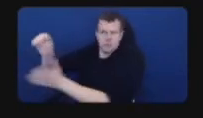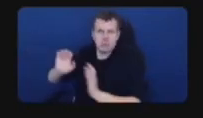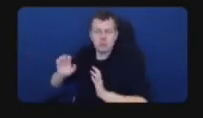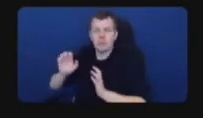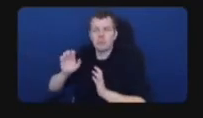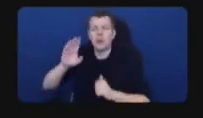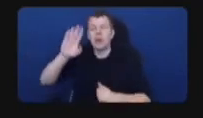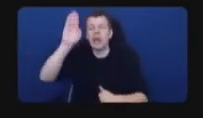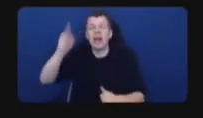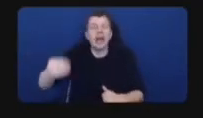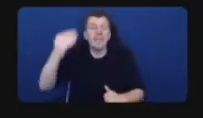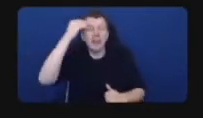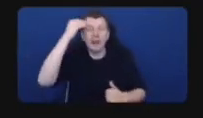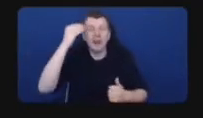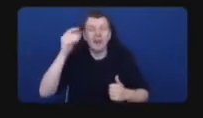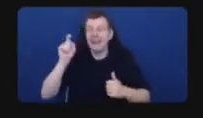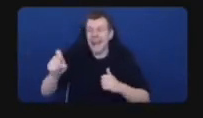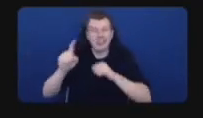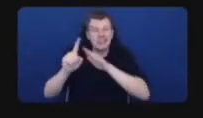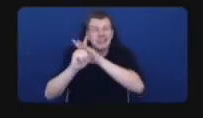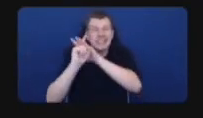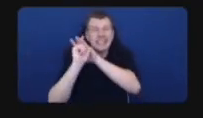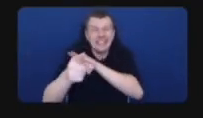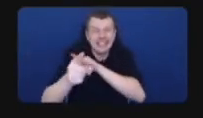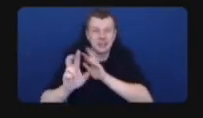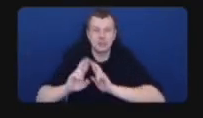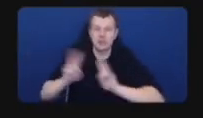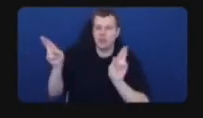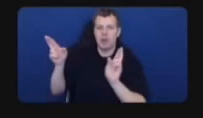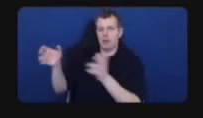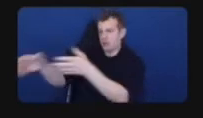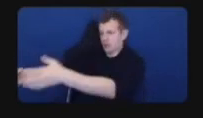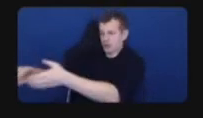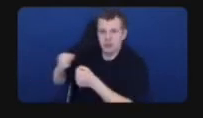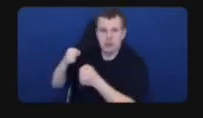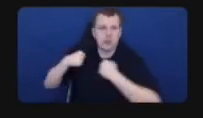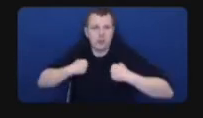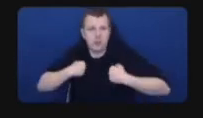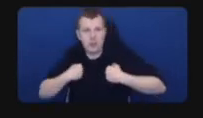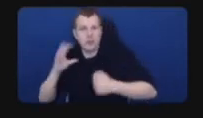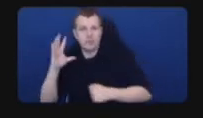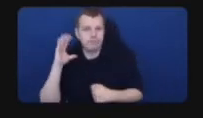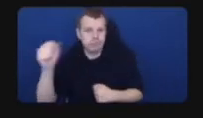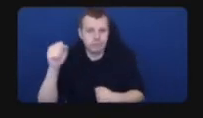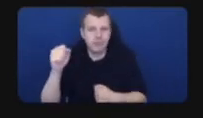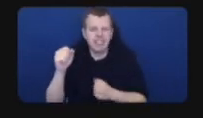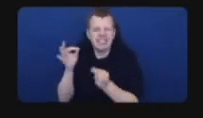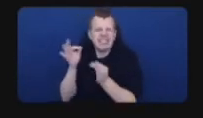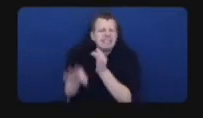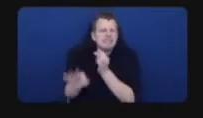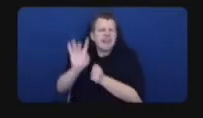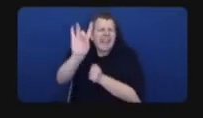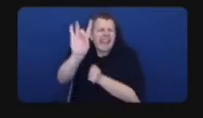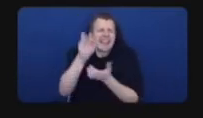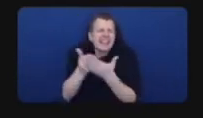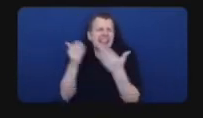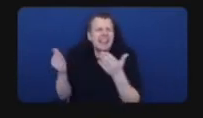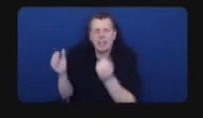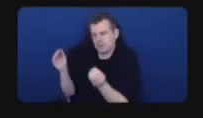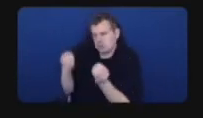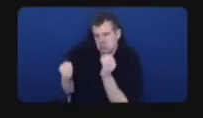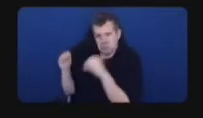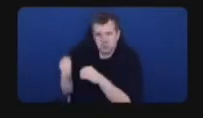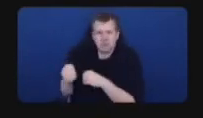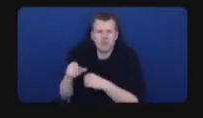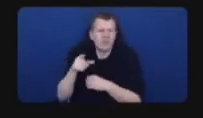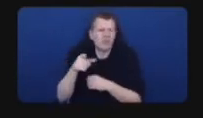放在里面，那把这个包呢是放在靠近你们家的门后门的那些地方，那些你能够记住、